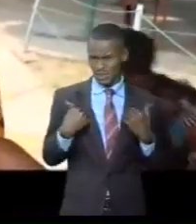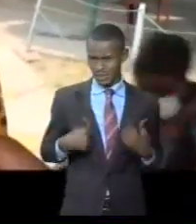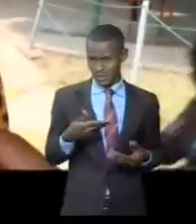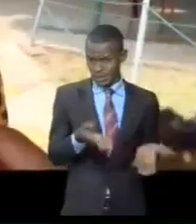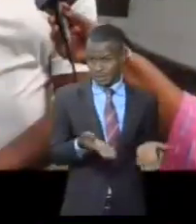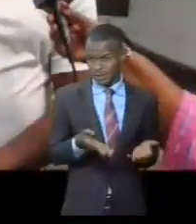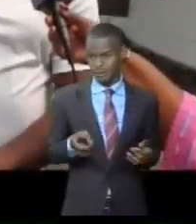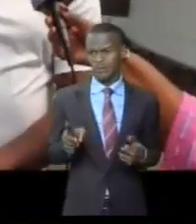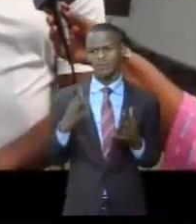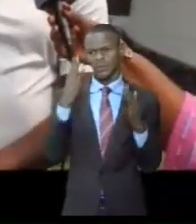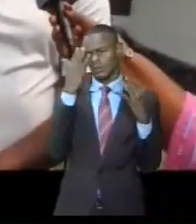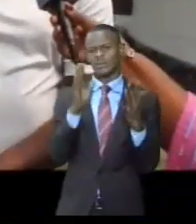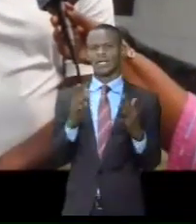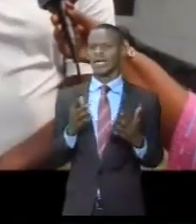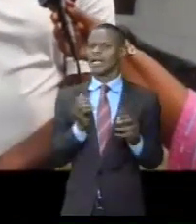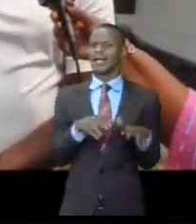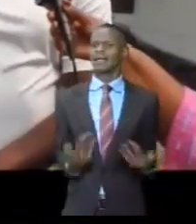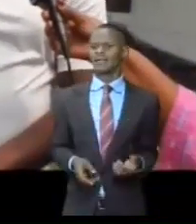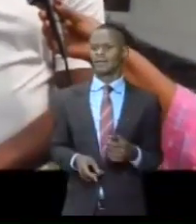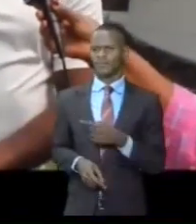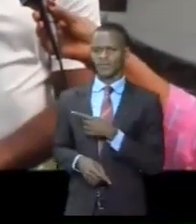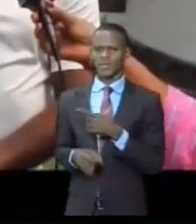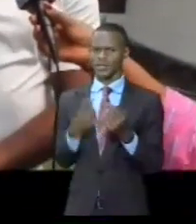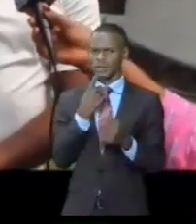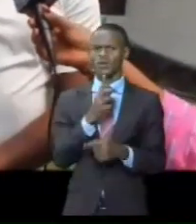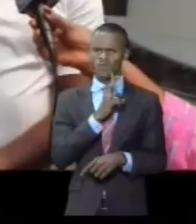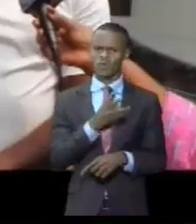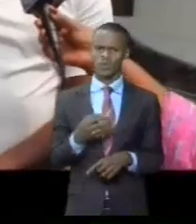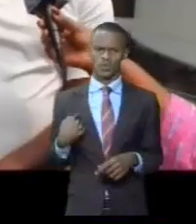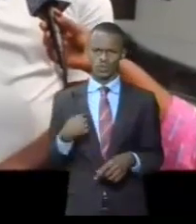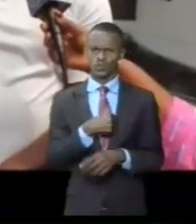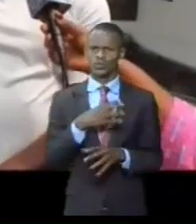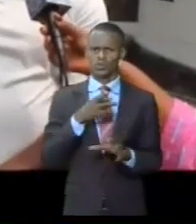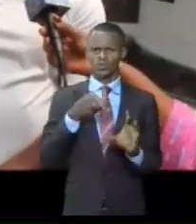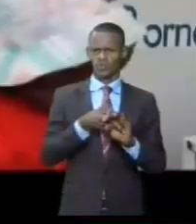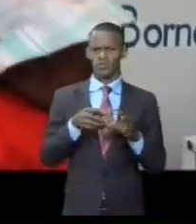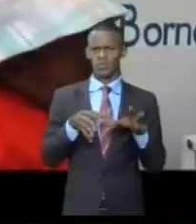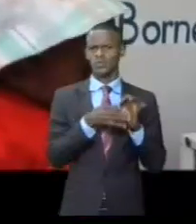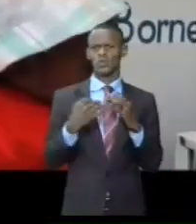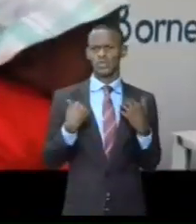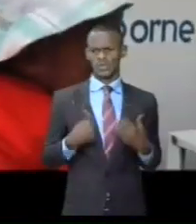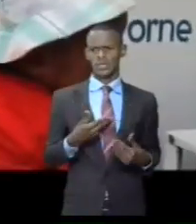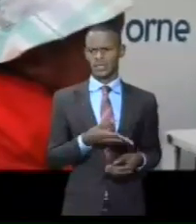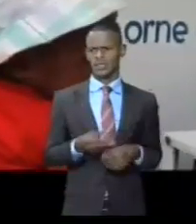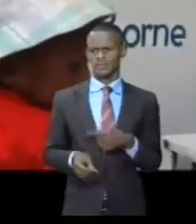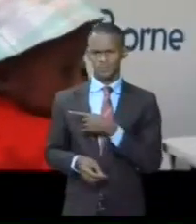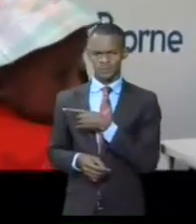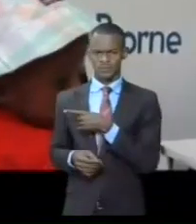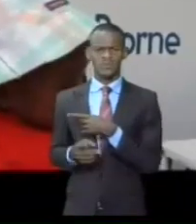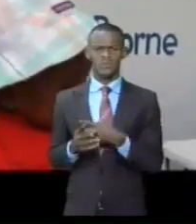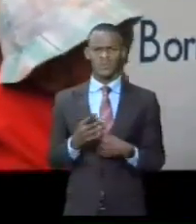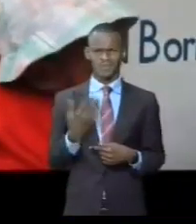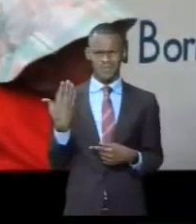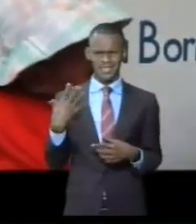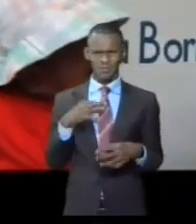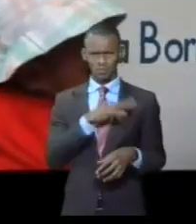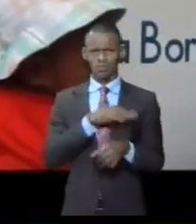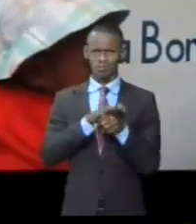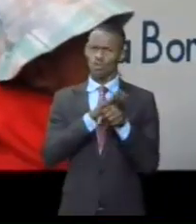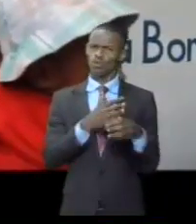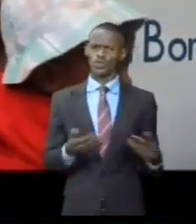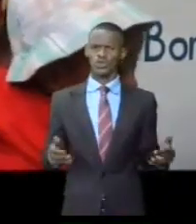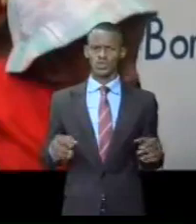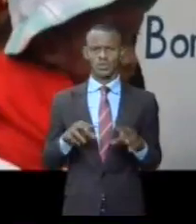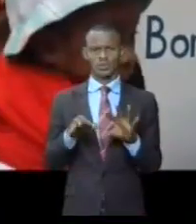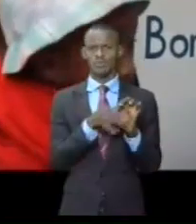n'existe pas ici. Oui, nous sommes affiliés dans la mutuelle de santé à Borne. J'ai bénéficié de beaucoup de choses. La mutuelle de santé,